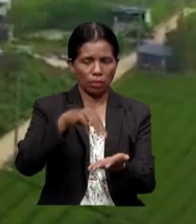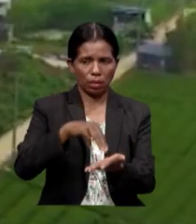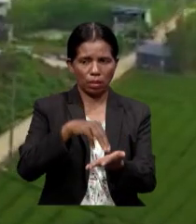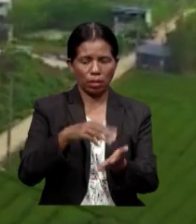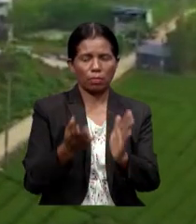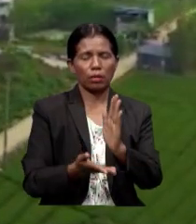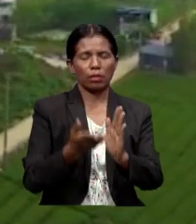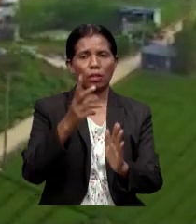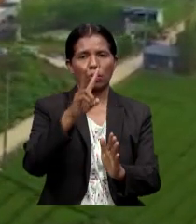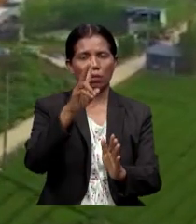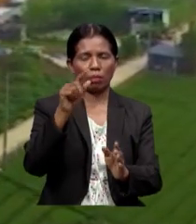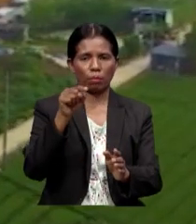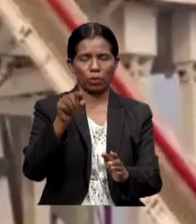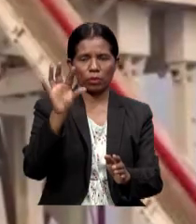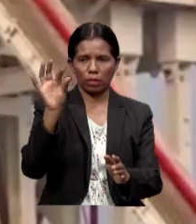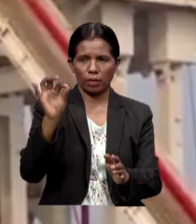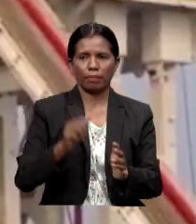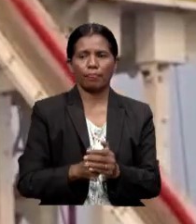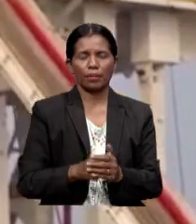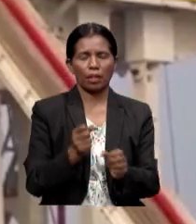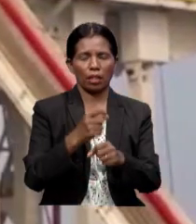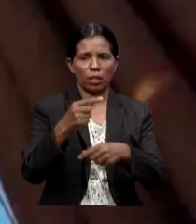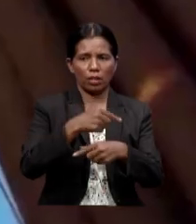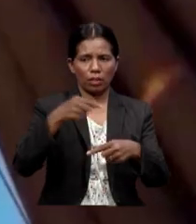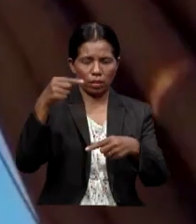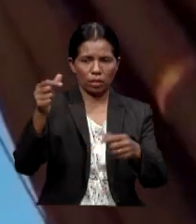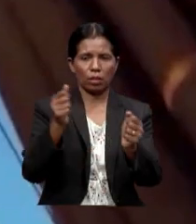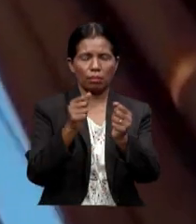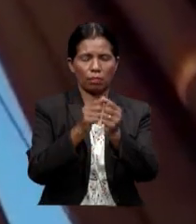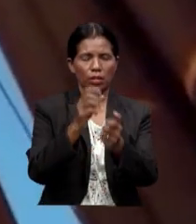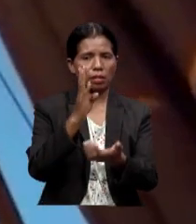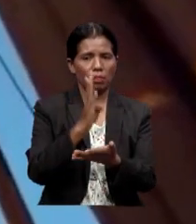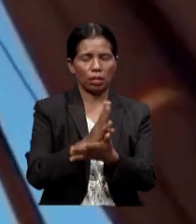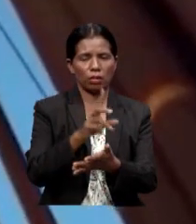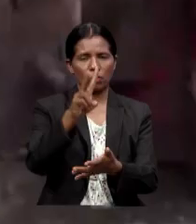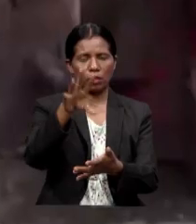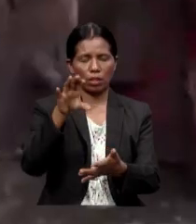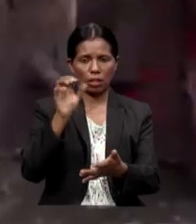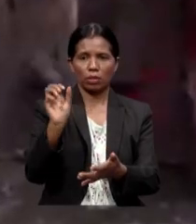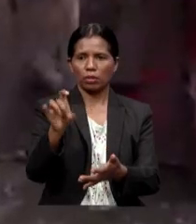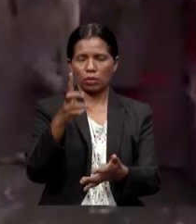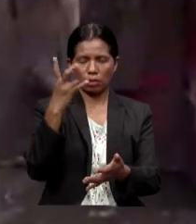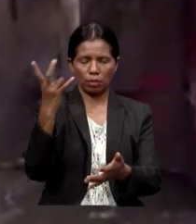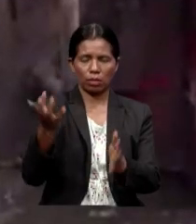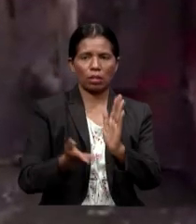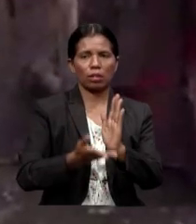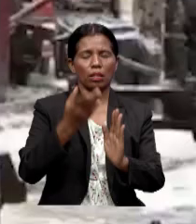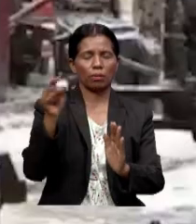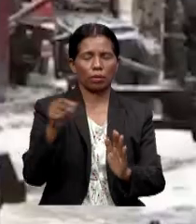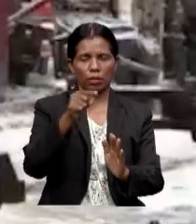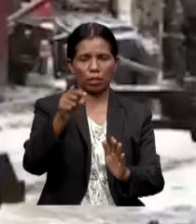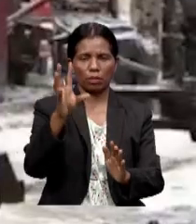rua pontu sia. Produsaun gas natural hamutuk bilyaun atus rua sanolu resin hitu no karatinan sae ba persentu nen pontu